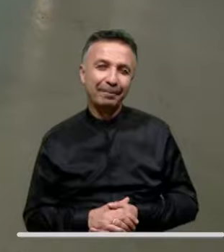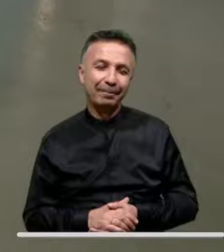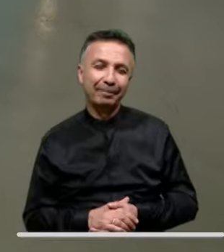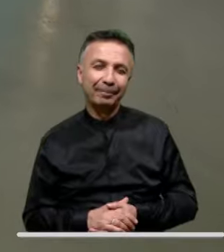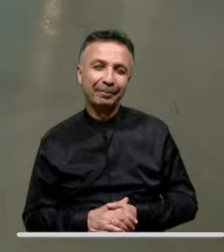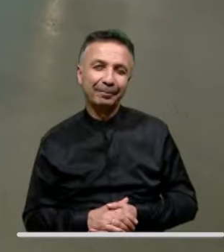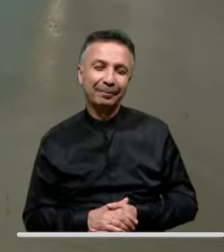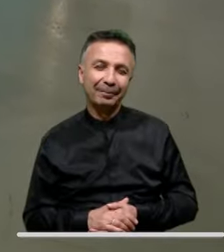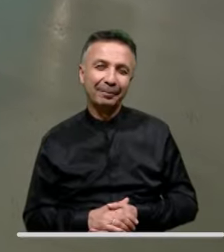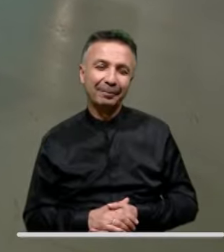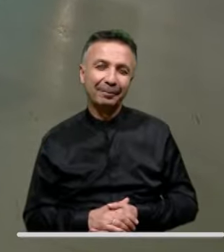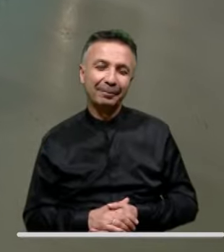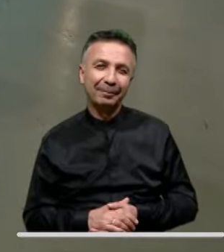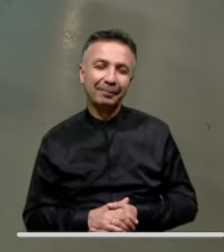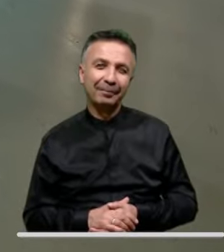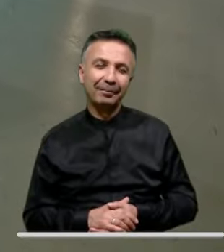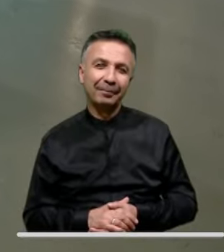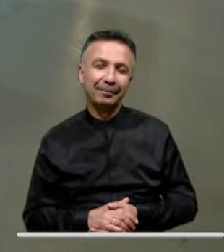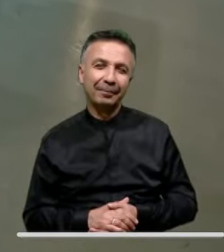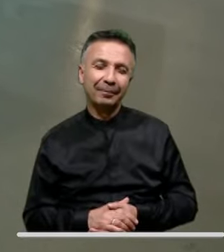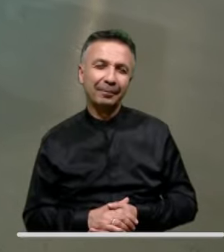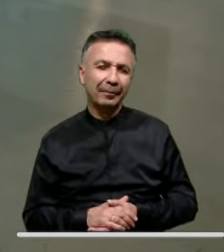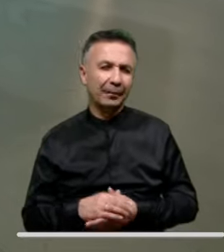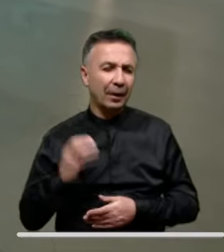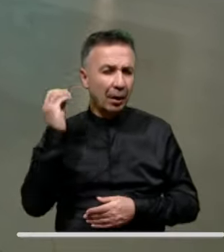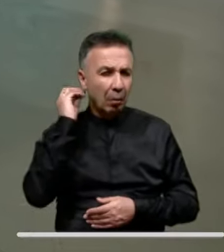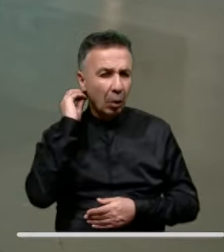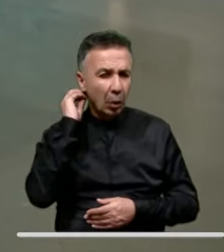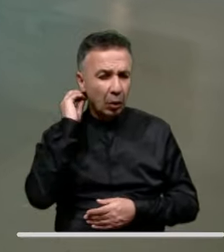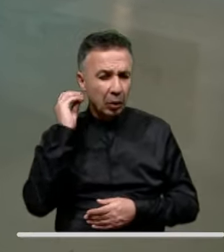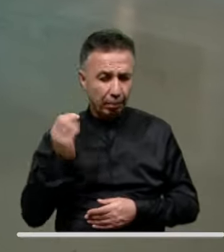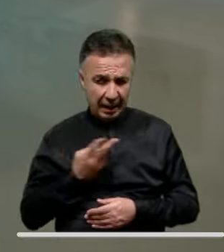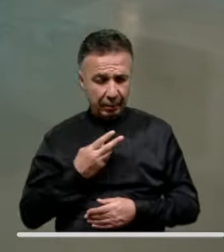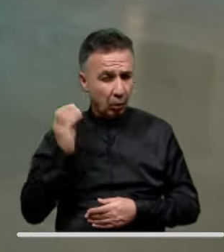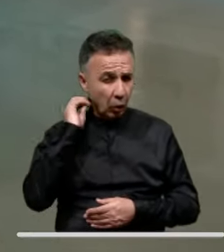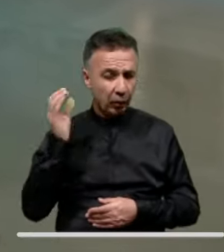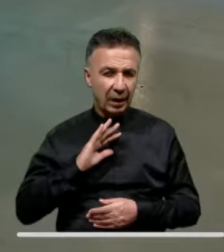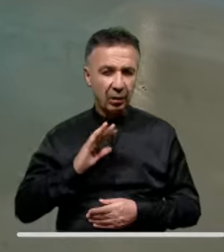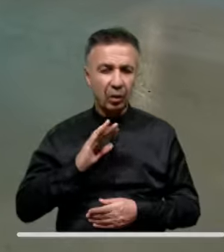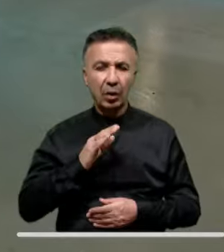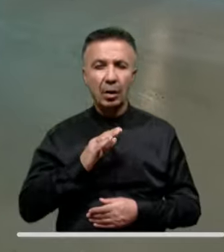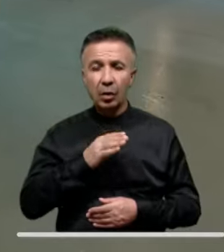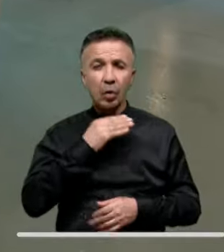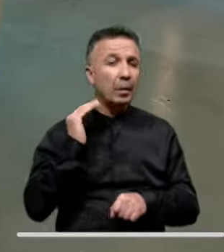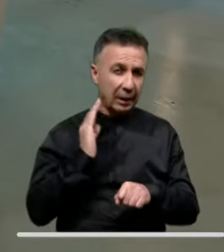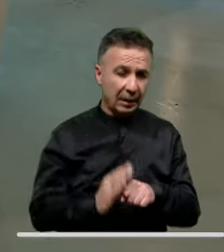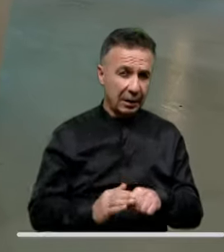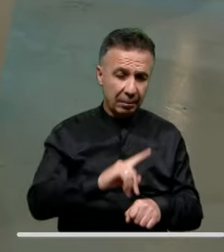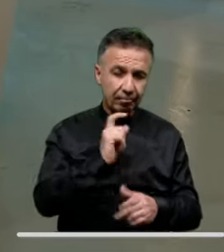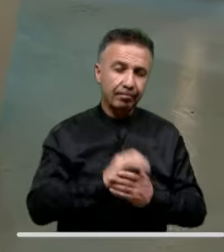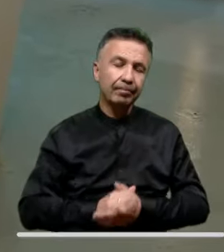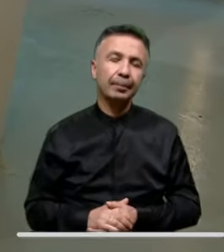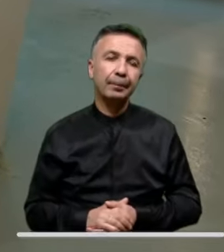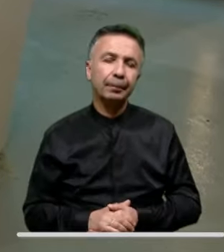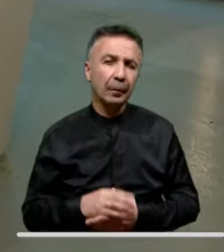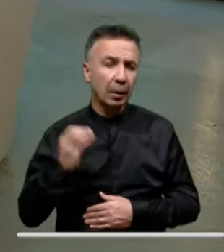Hayırlı akşamlar diliyorum. Allah'a emanet ol. Borcu varmış. Kurban kessin mi hocam? Ne dersiniz? Borcu var ise